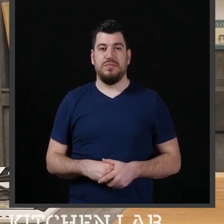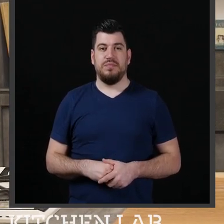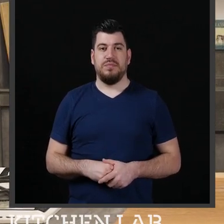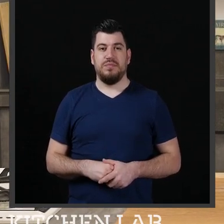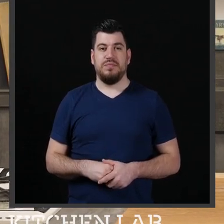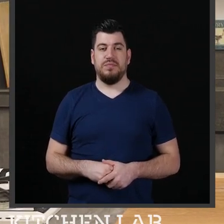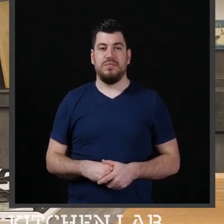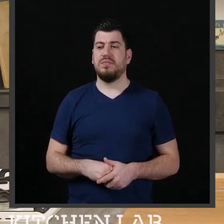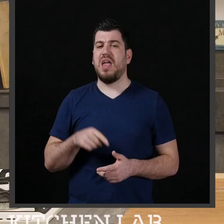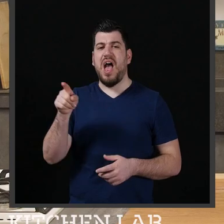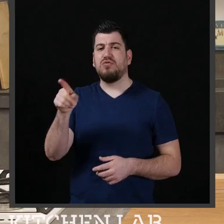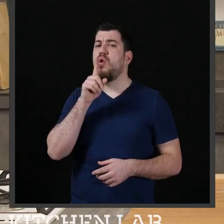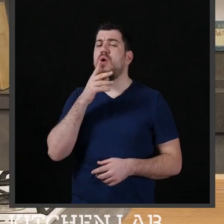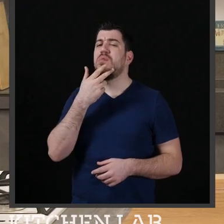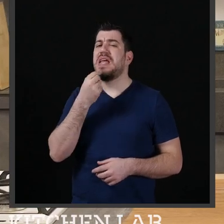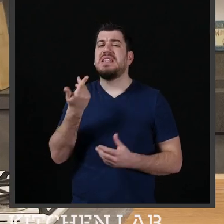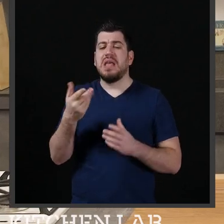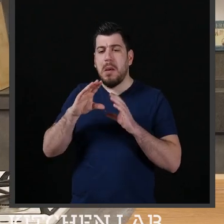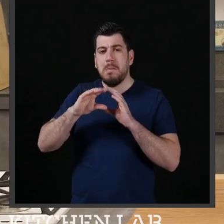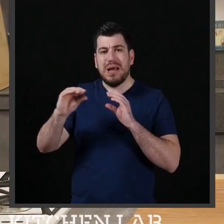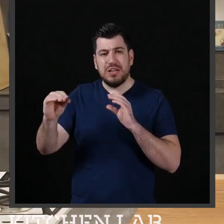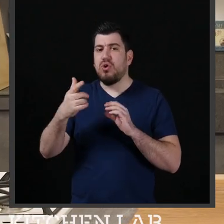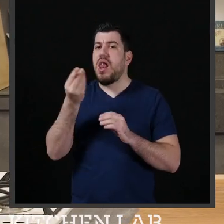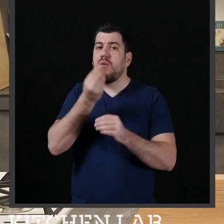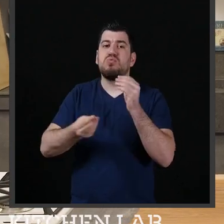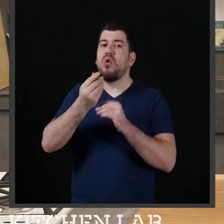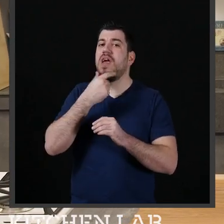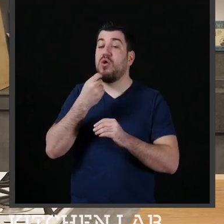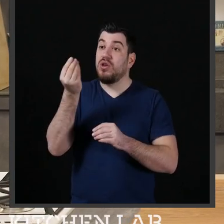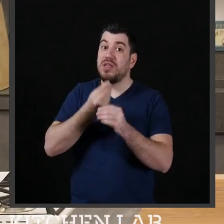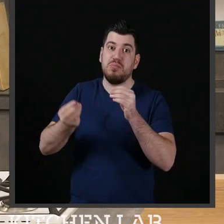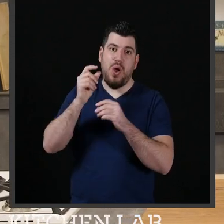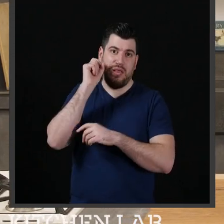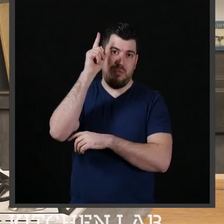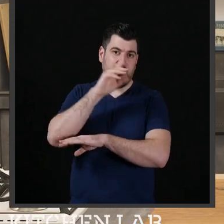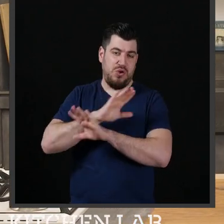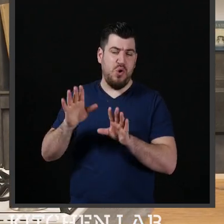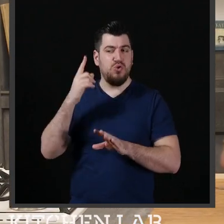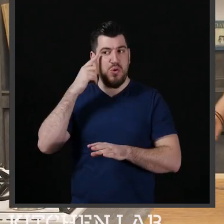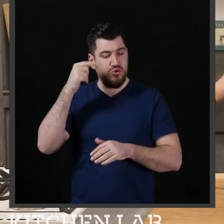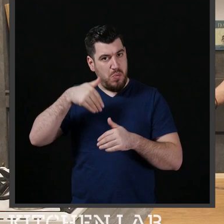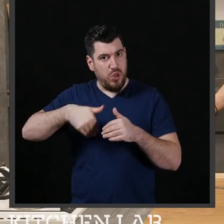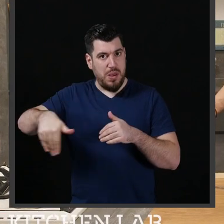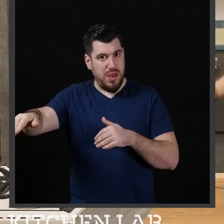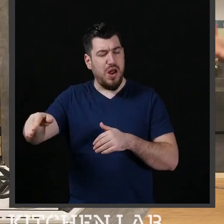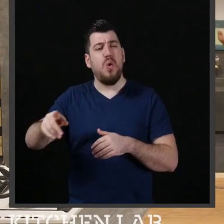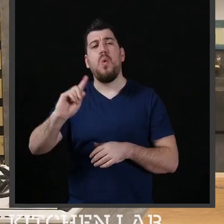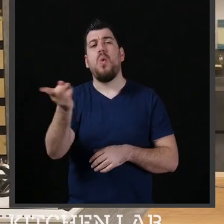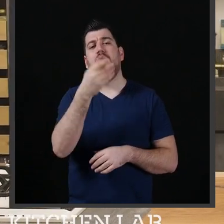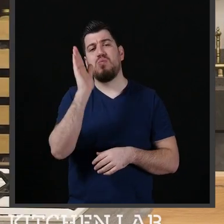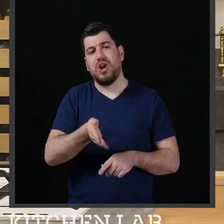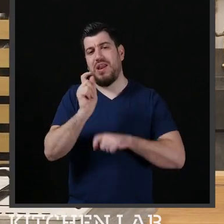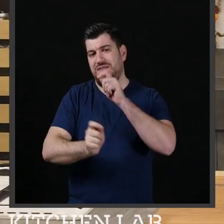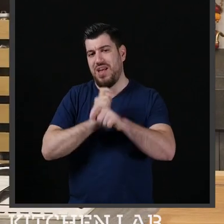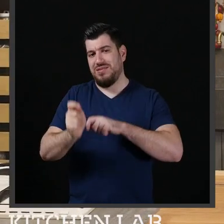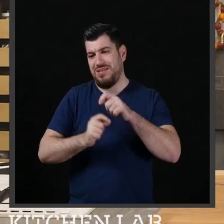είναι ένα παστίτσιο πιο εύκολο και πιο εντυπωσιακό. Νομίζω ότι από εδώ και πέρα όλοι μπορείτε να φτιάξετε κανελόνια